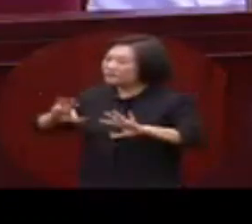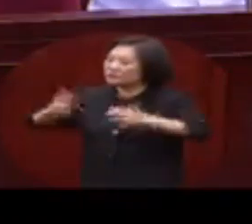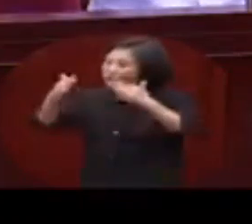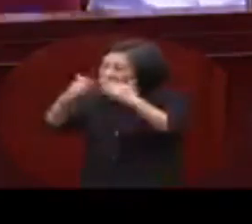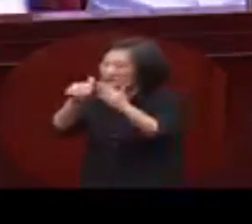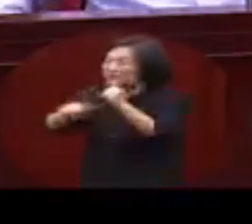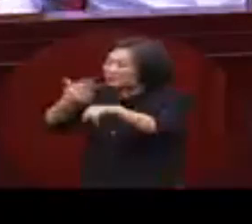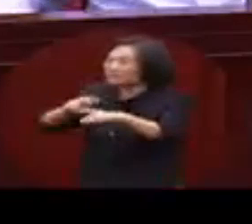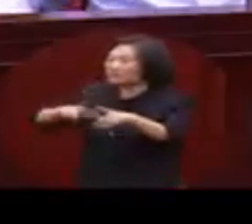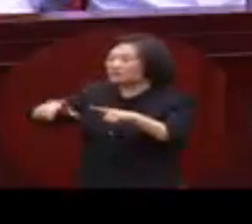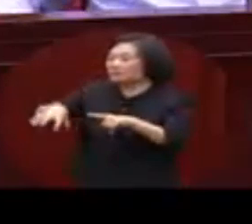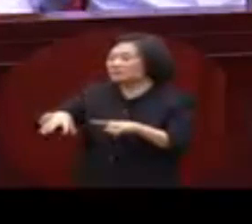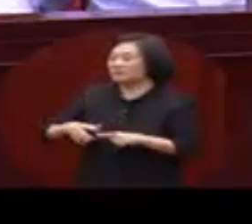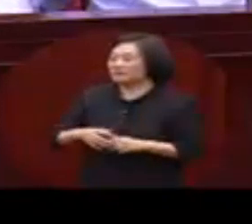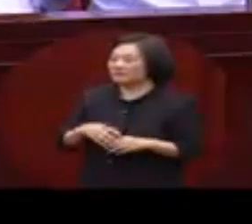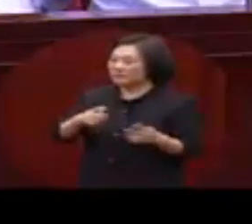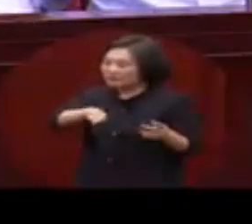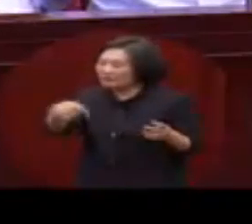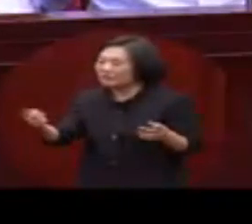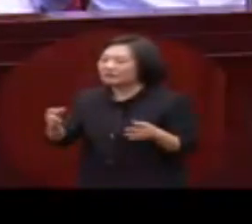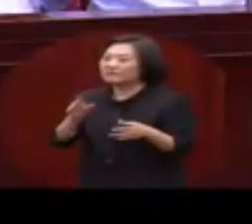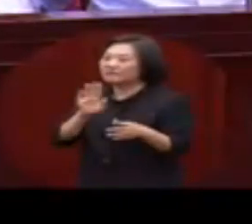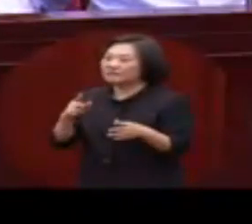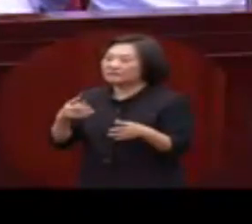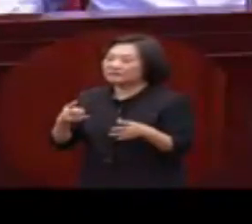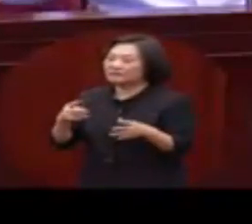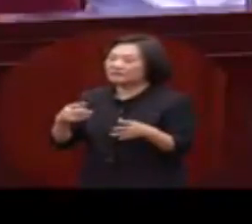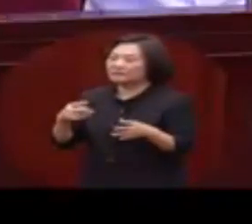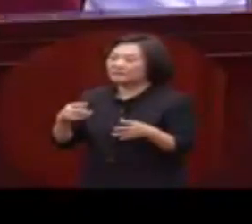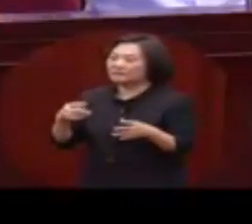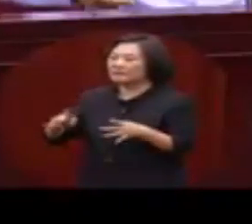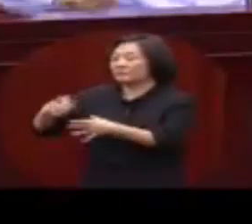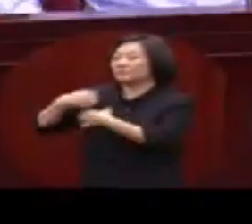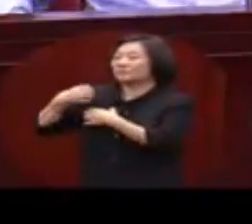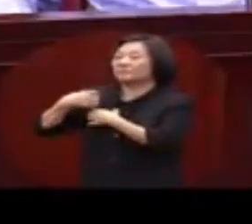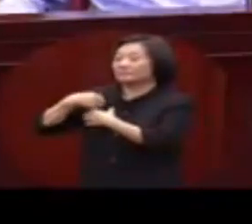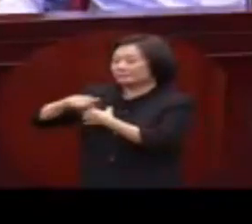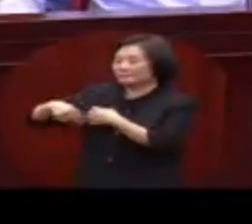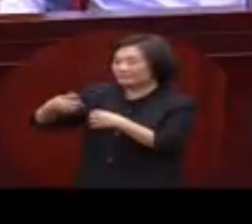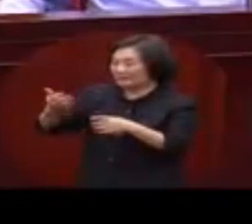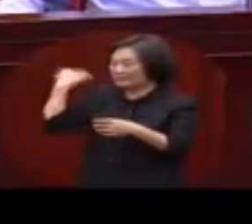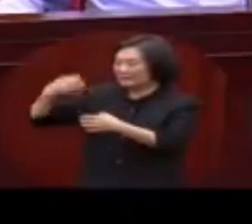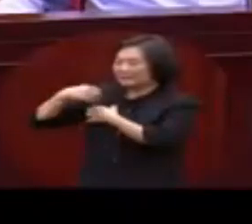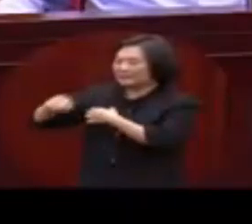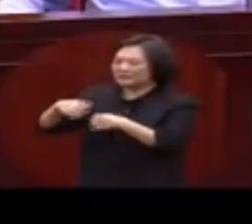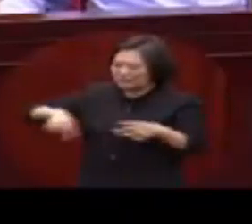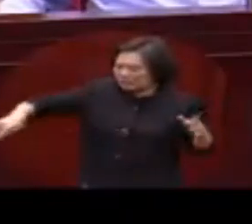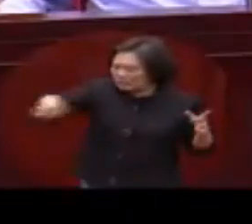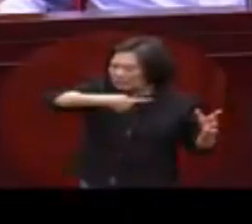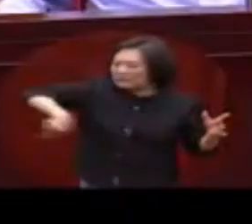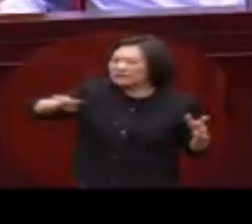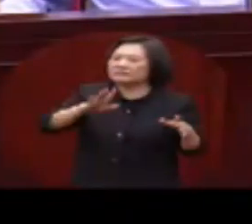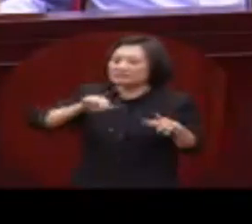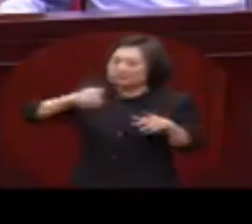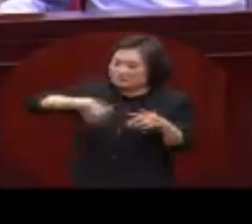区到这个忠孝园区改建的那个。BOT 案例的，这是台湾生技产业最重要的